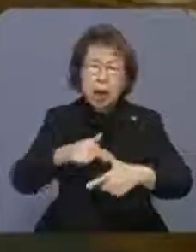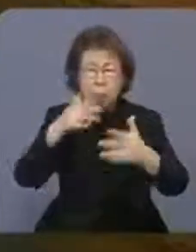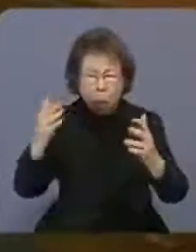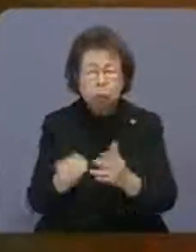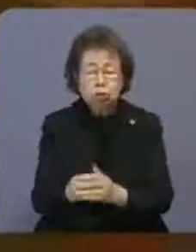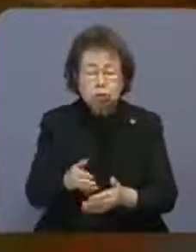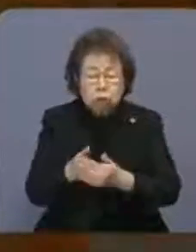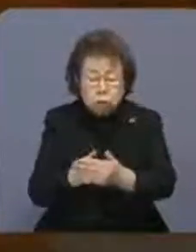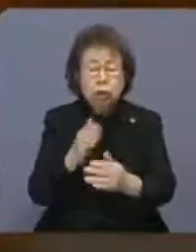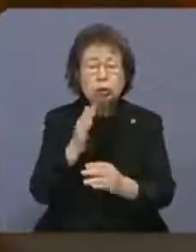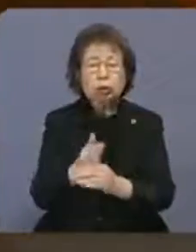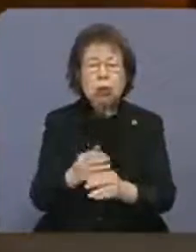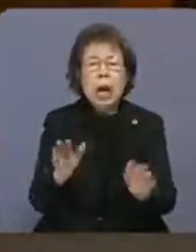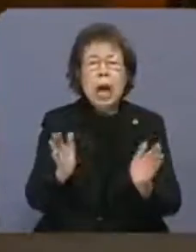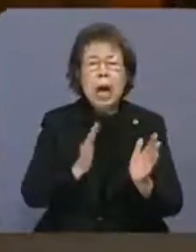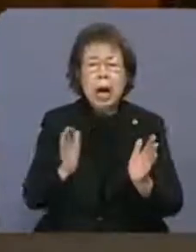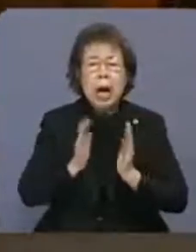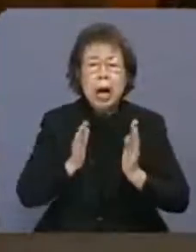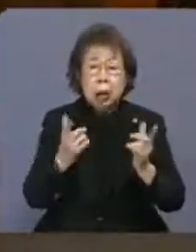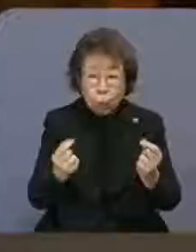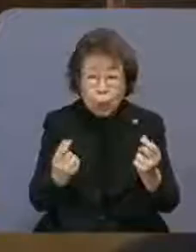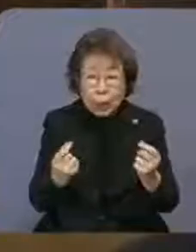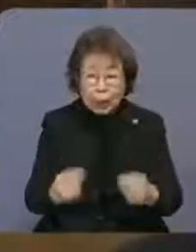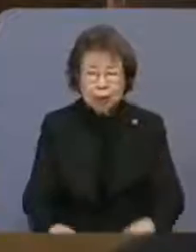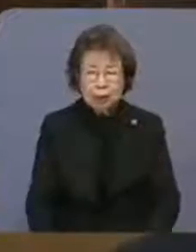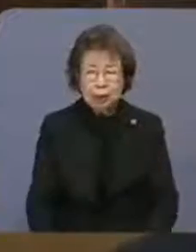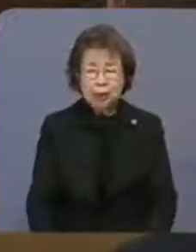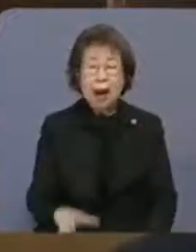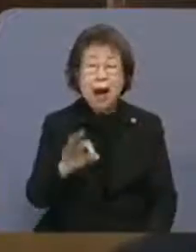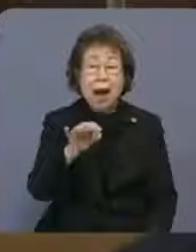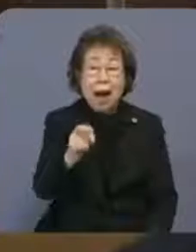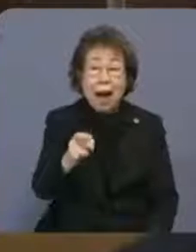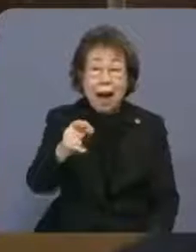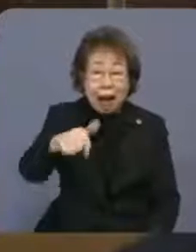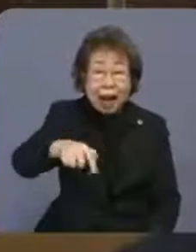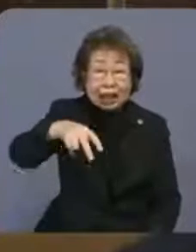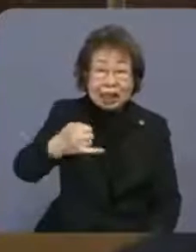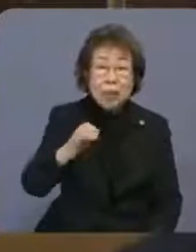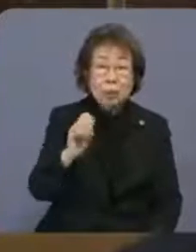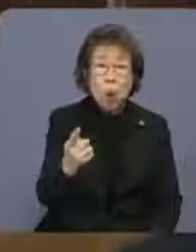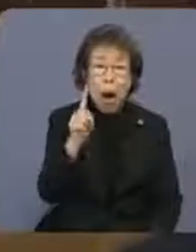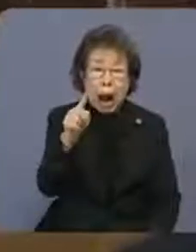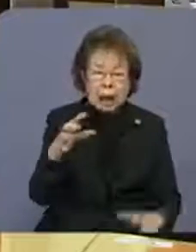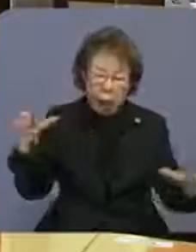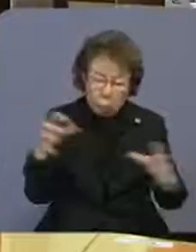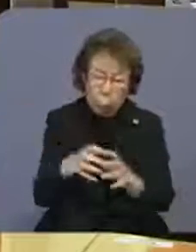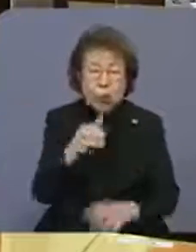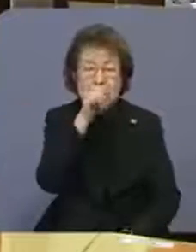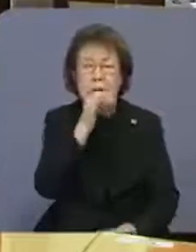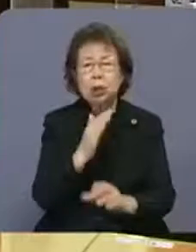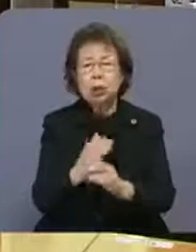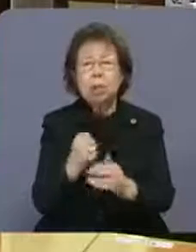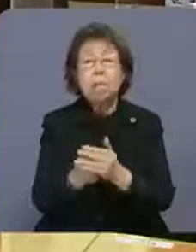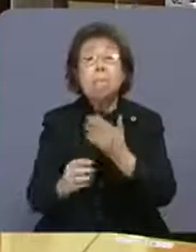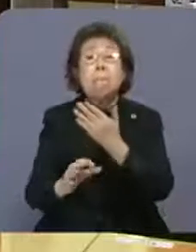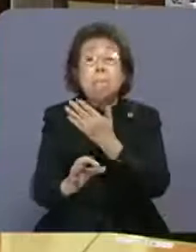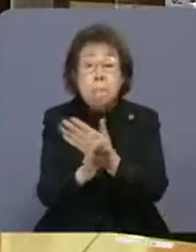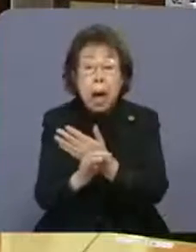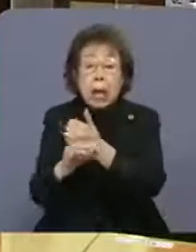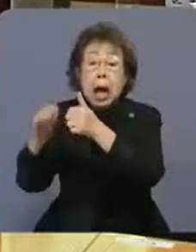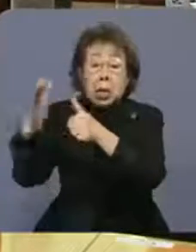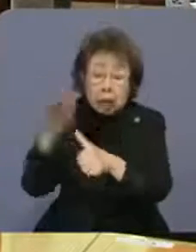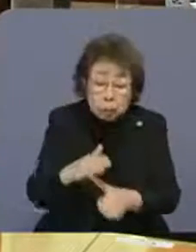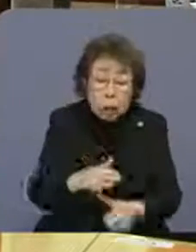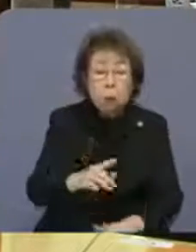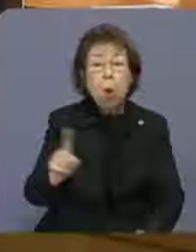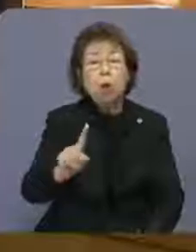이미 추진 중인 과제와 겹칩니다. 또 엑스포 하나의 핵심 현안을 모두 담아둔 격이어서 엑스포 유치에